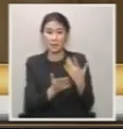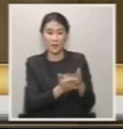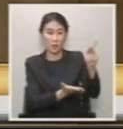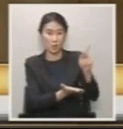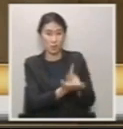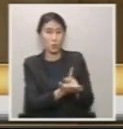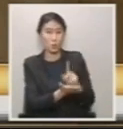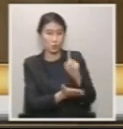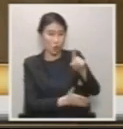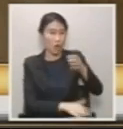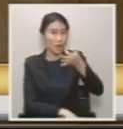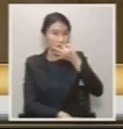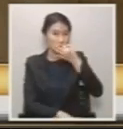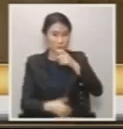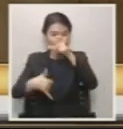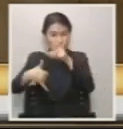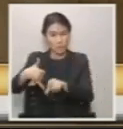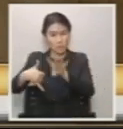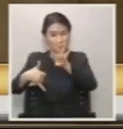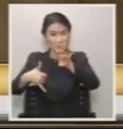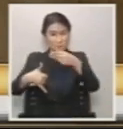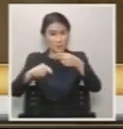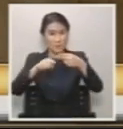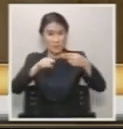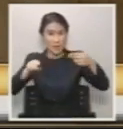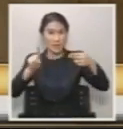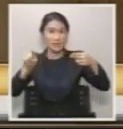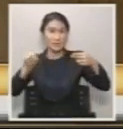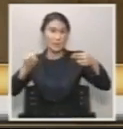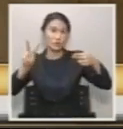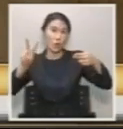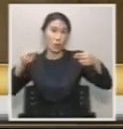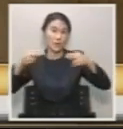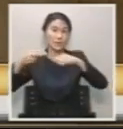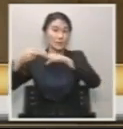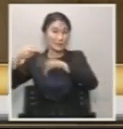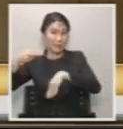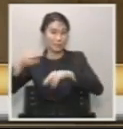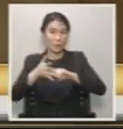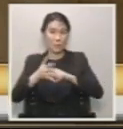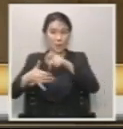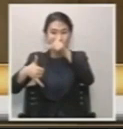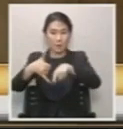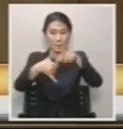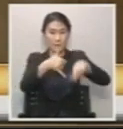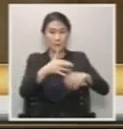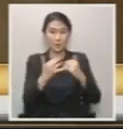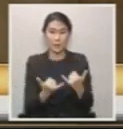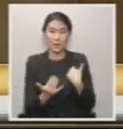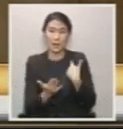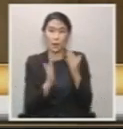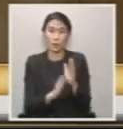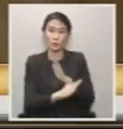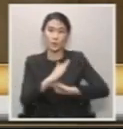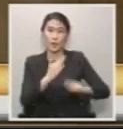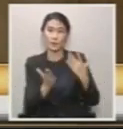อาชีพนะครับรายละ 40,000 บาทแต่ไม่เกิน 120,000 บาทต่อรายขณะนี้มีคนพิการกู้อยู่